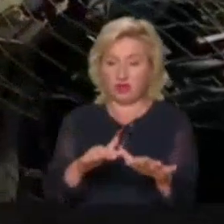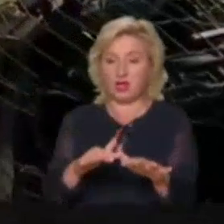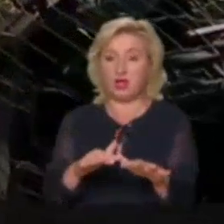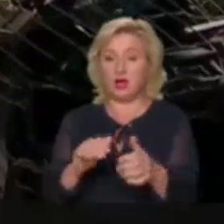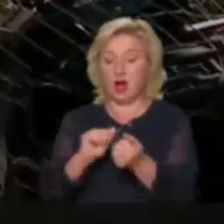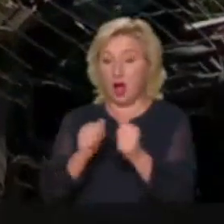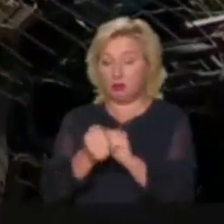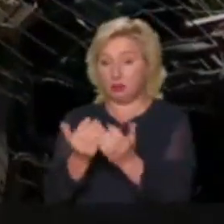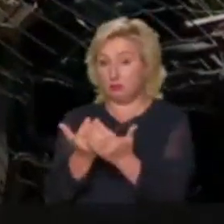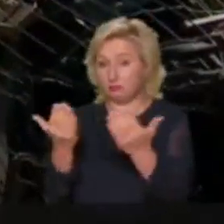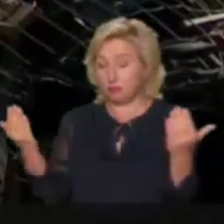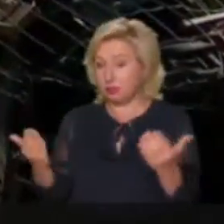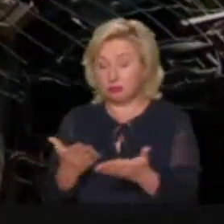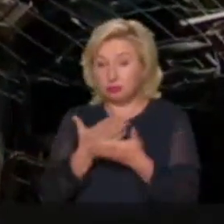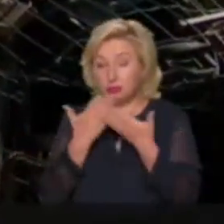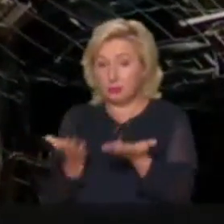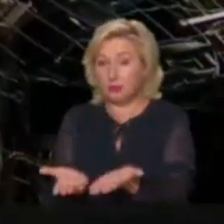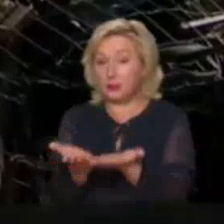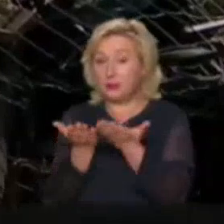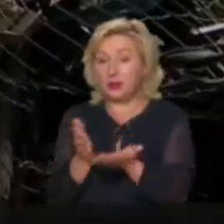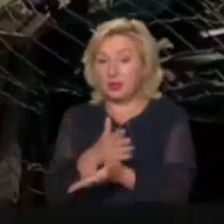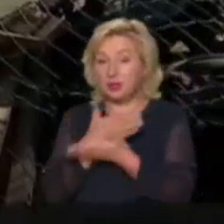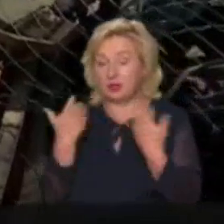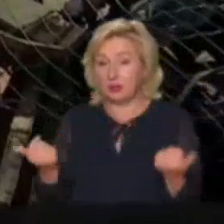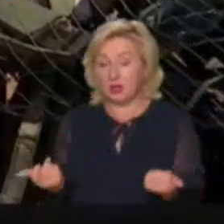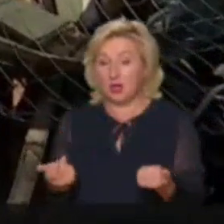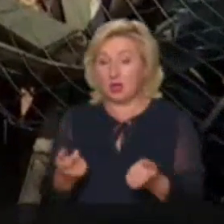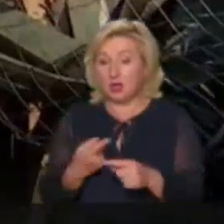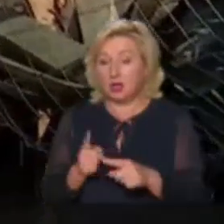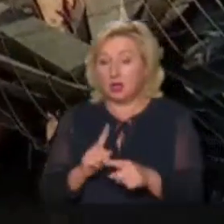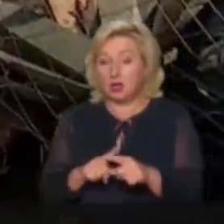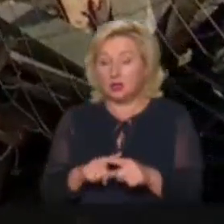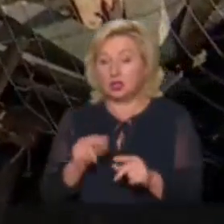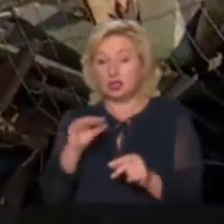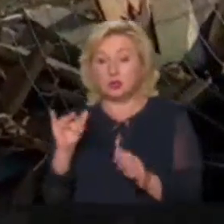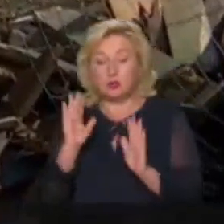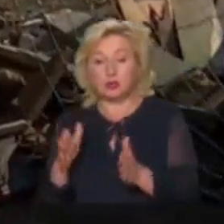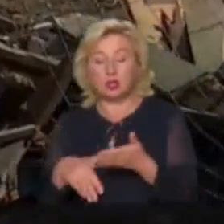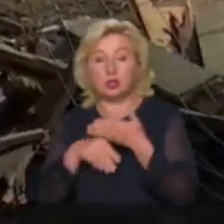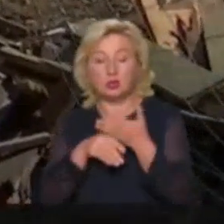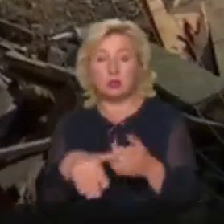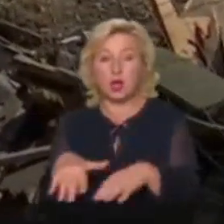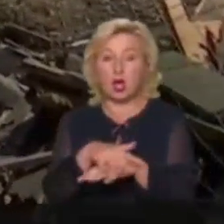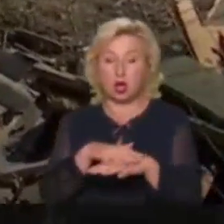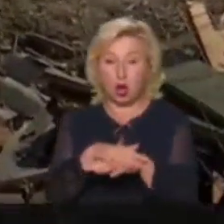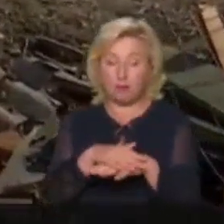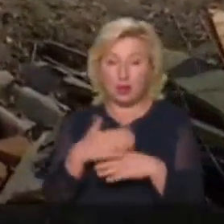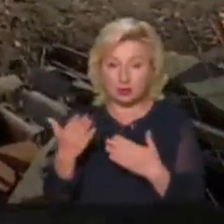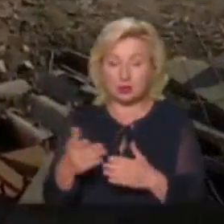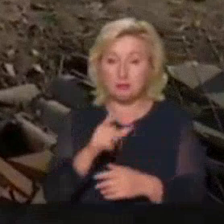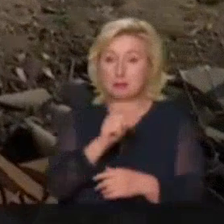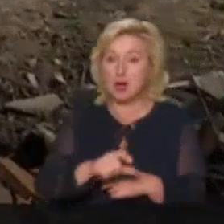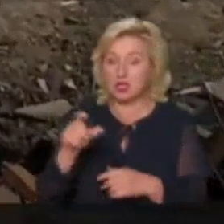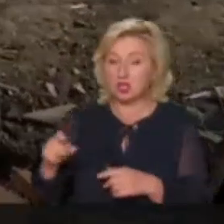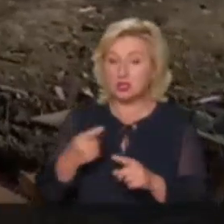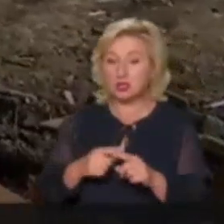кам'яного паркану нічого не залишилося. Ну і щодо того, чи буде якось допомагати громада мешканцям